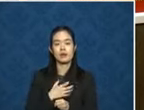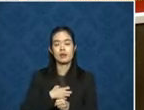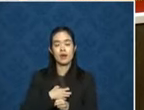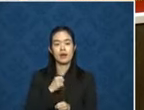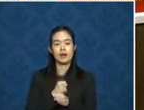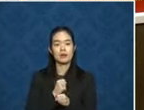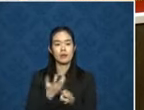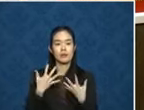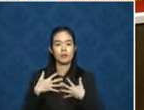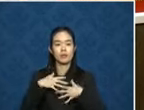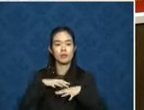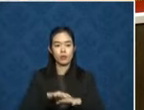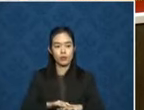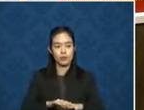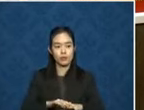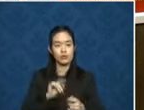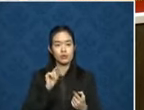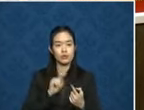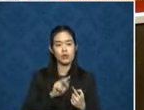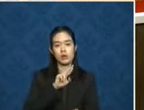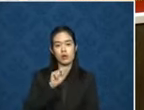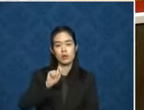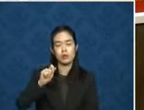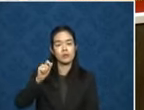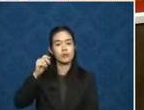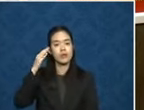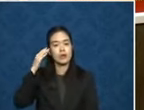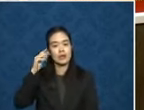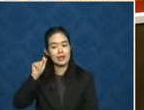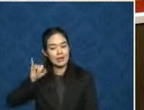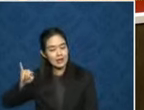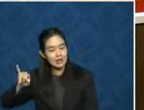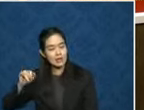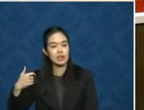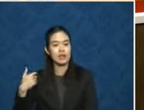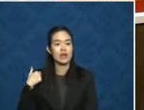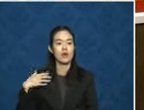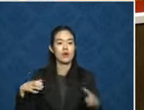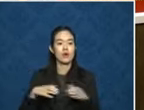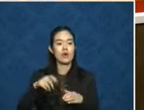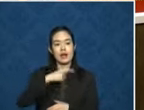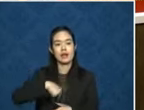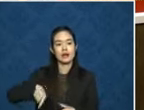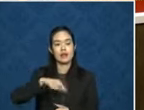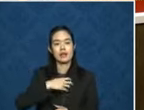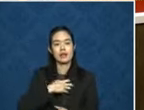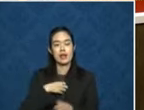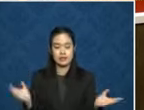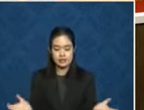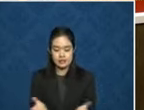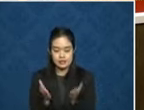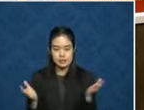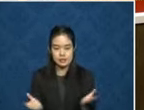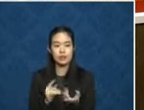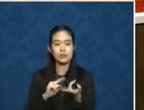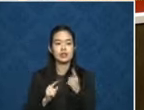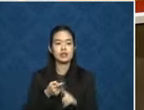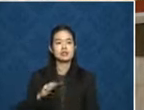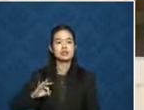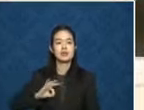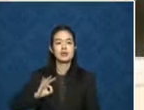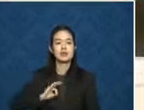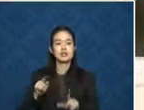คมในยุคปัญญาประดิษฐ์และโลกาอัตโนมัติของเพื่อนสมาชิกพรรคก้าวไกลคุณเท่าพิภพลิ้มจิตรกรขอบพระคุณครับท่านประธาน